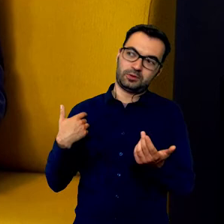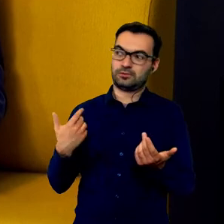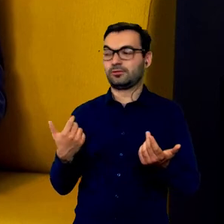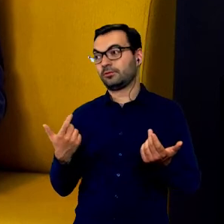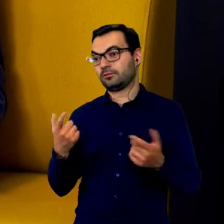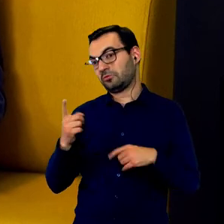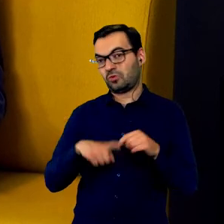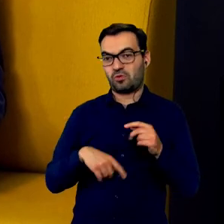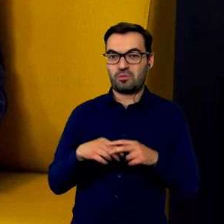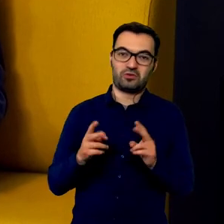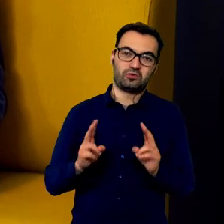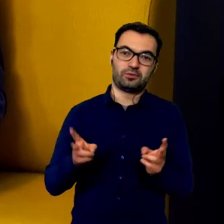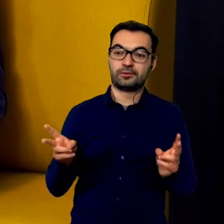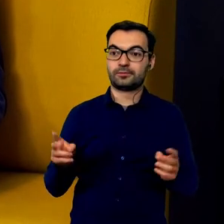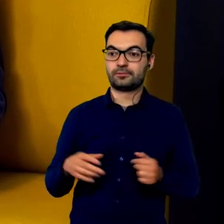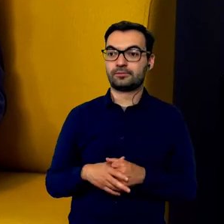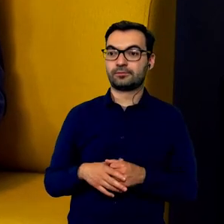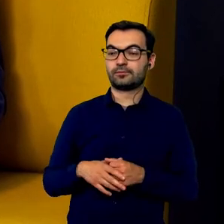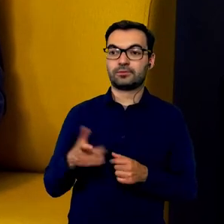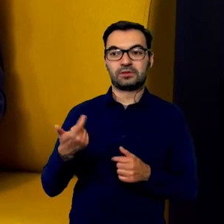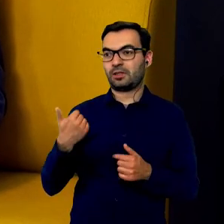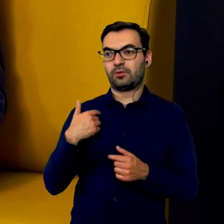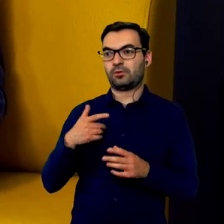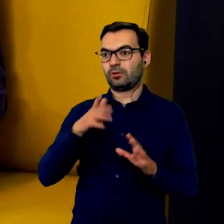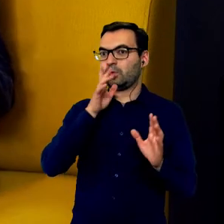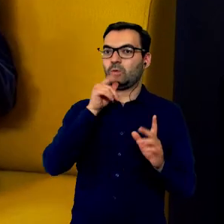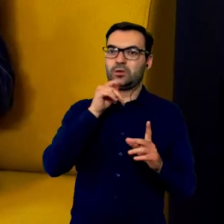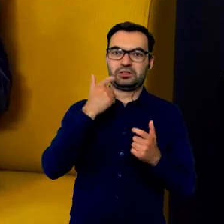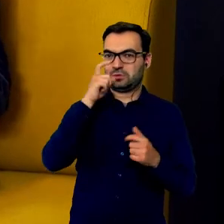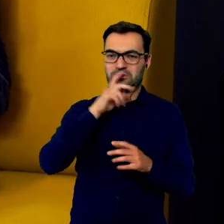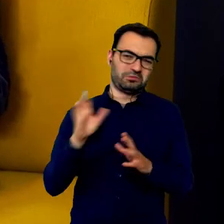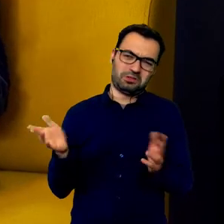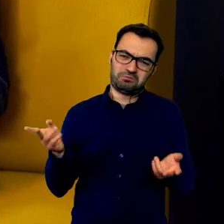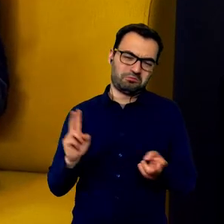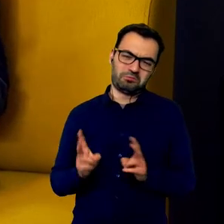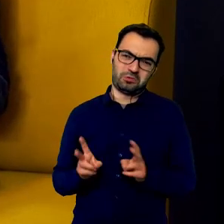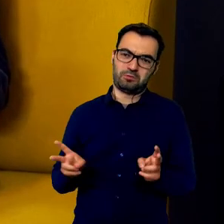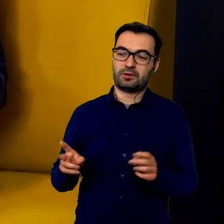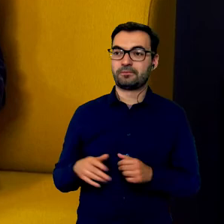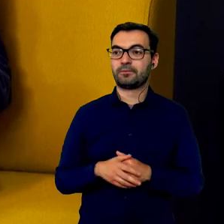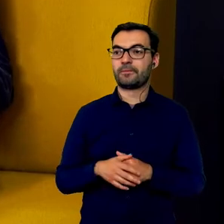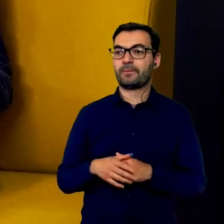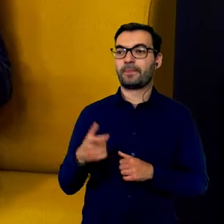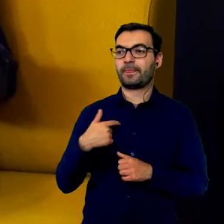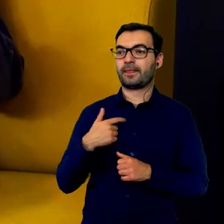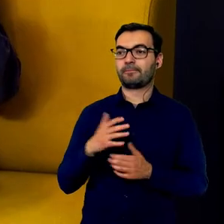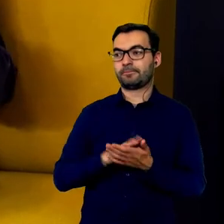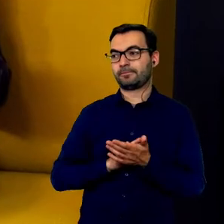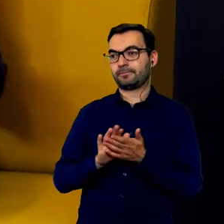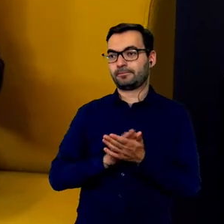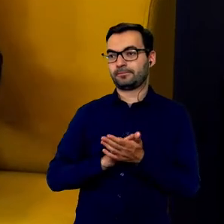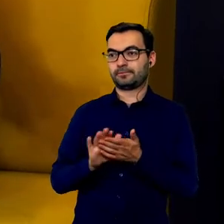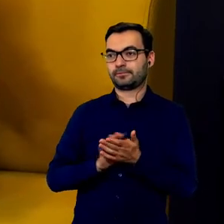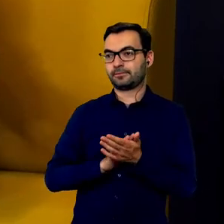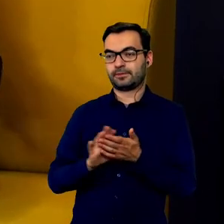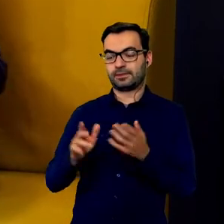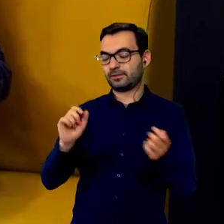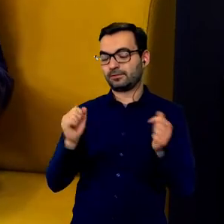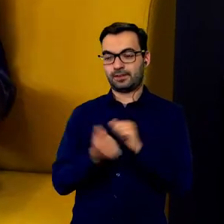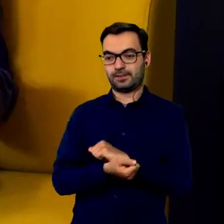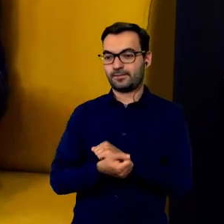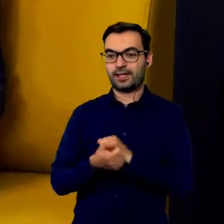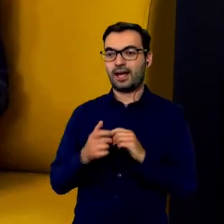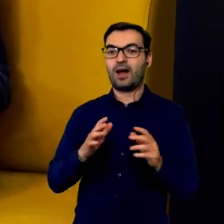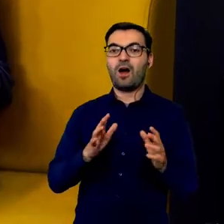właściwie codzienność. Nie traktowano tego jako barbarzyństwo. A mi się wydaje, przepraszam, taki przeskok ze